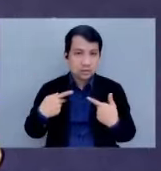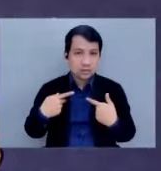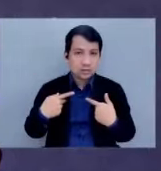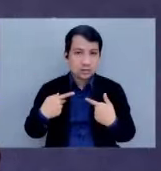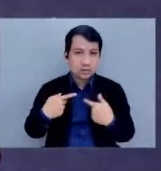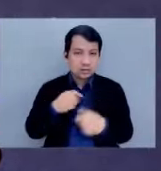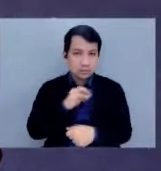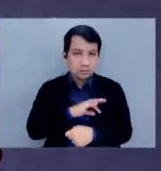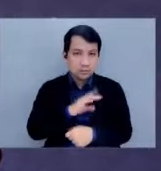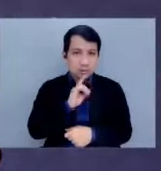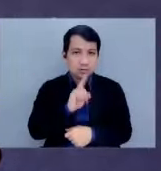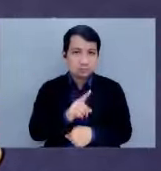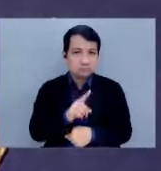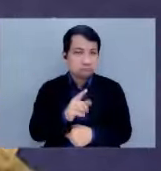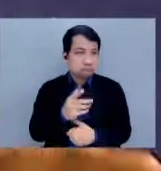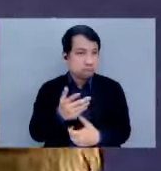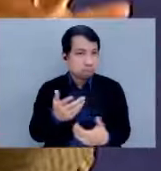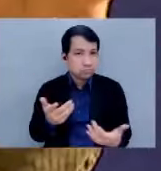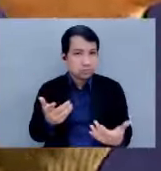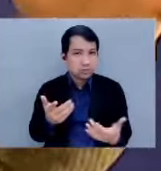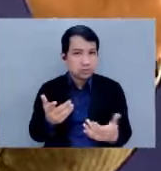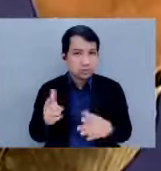to